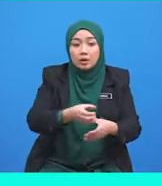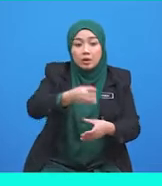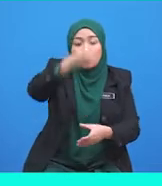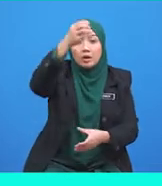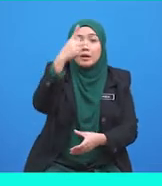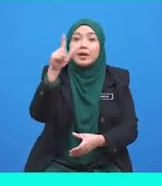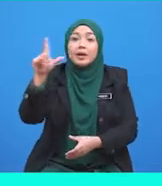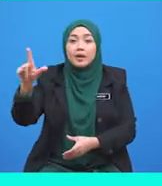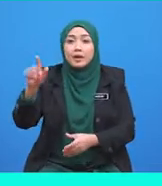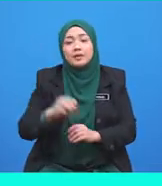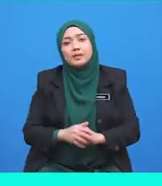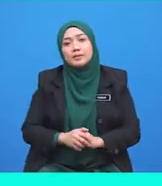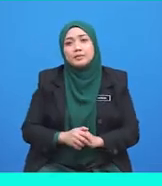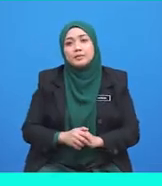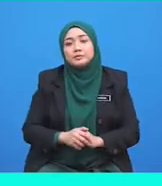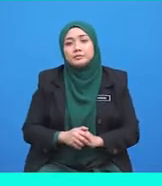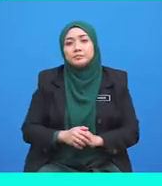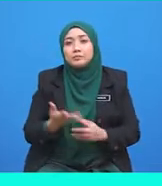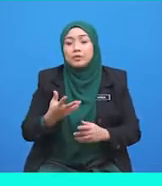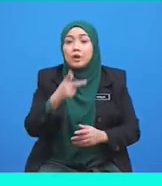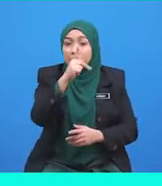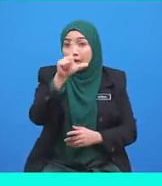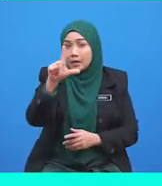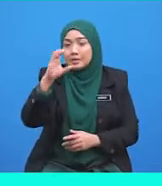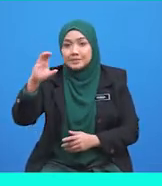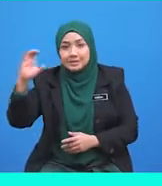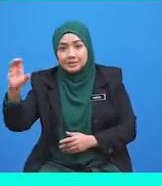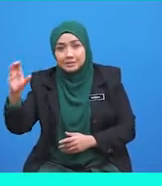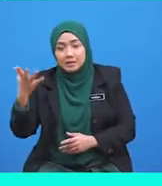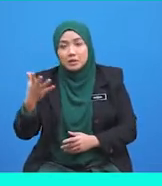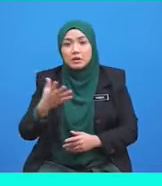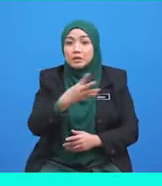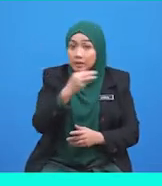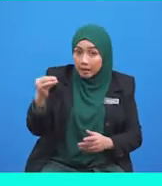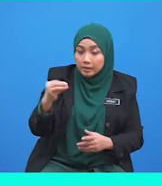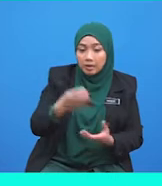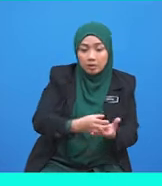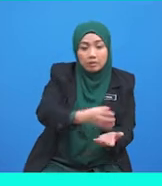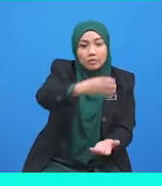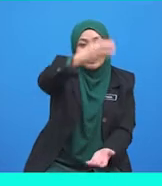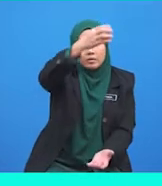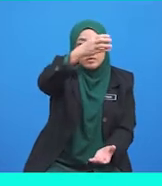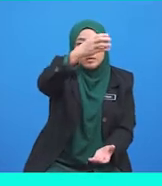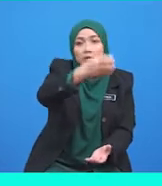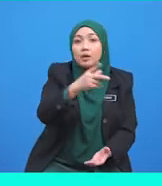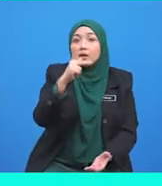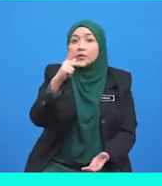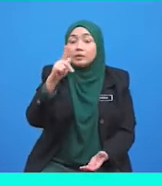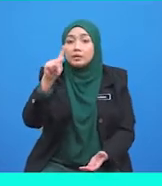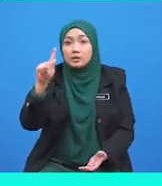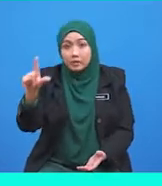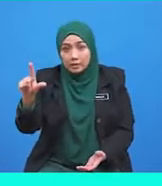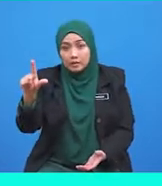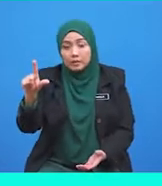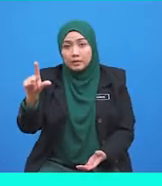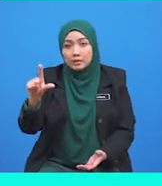Malah, KLCC dan Menara Kuala Lumpur antara mercu tanda kehebatan Malaysia dari segi seni bina yang ada